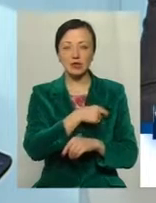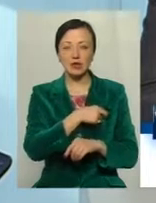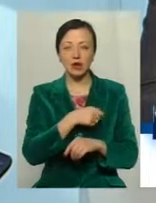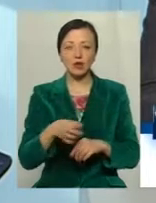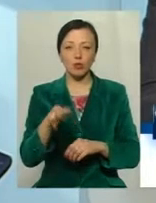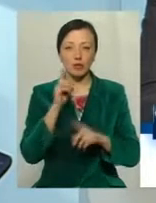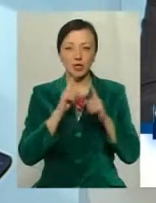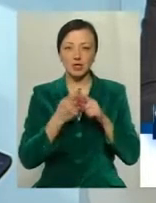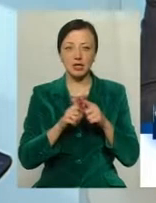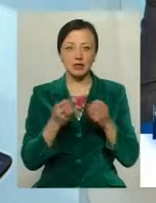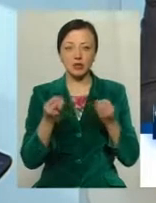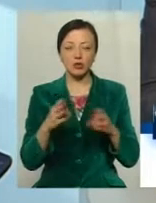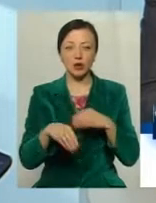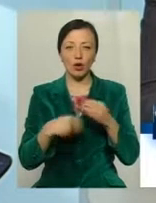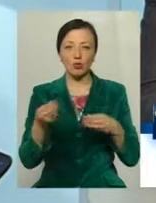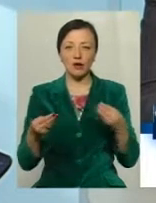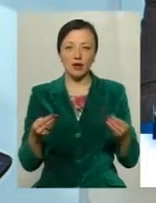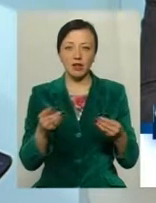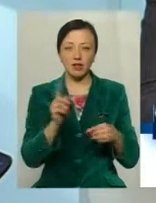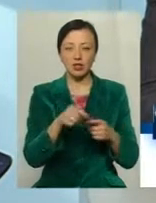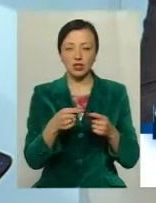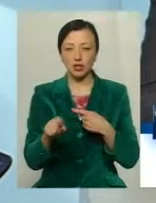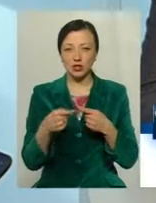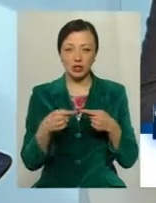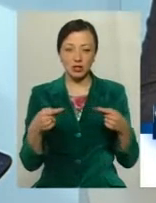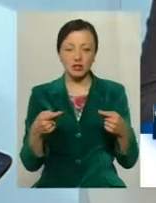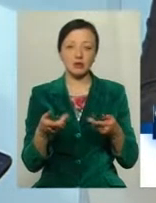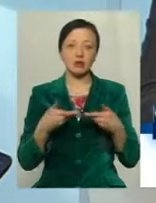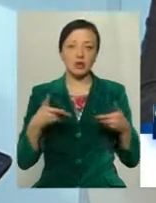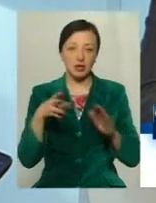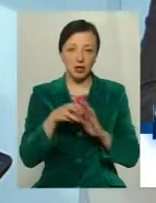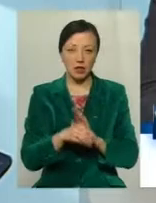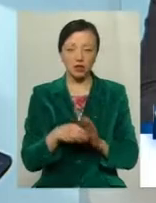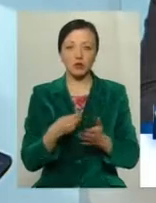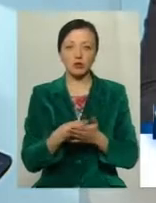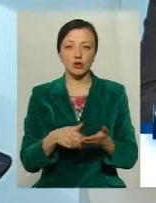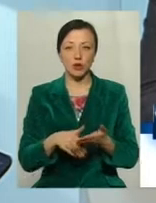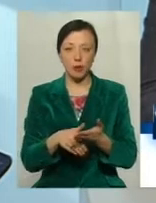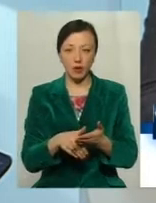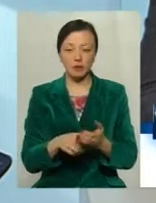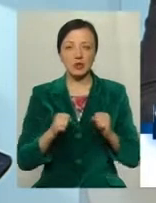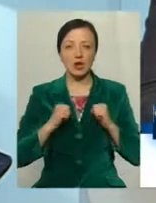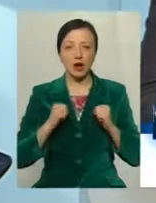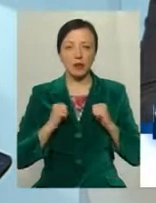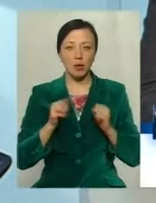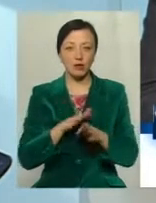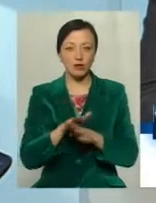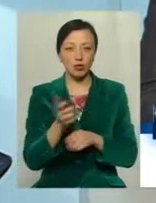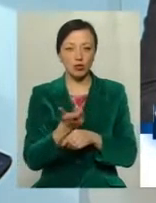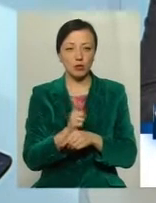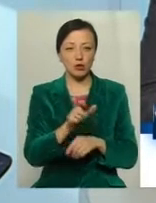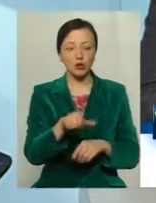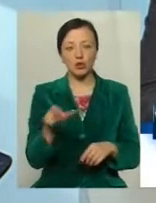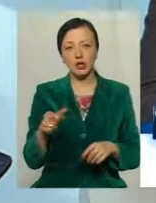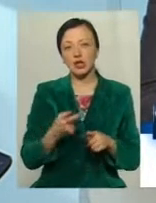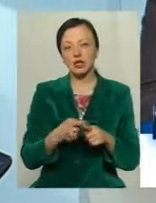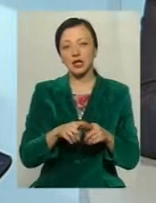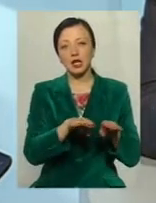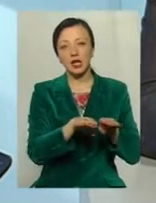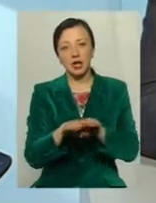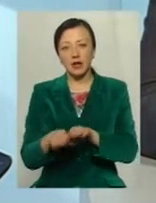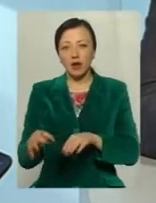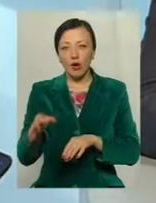і заяв із тими проблемами, які є в людей, всі абсолютно депутати обласної ради виділяють на саме край необхідні. Вони завжди не